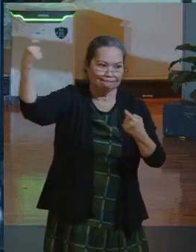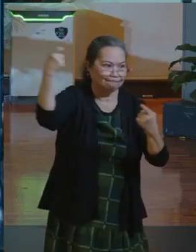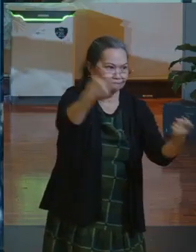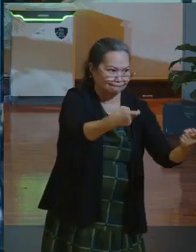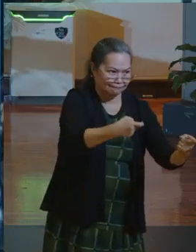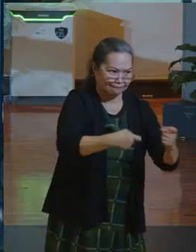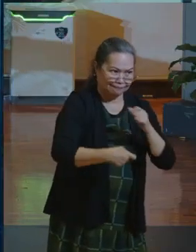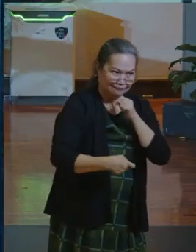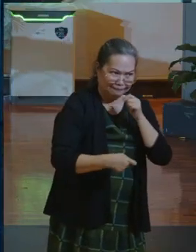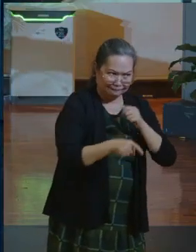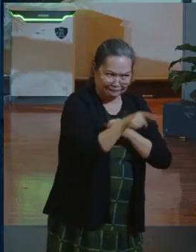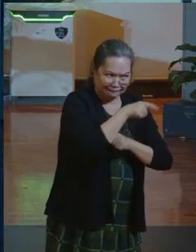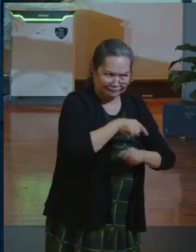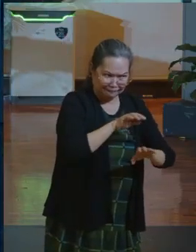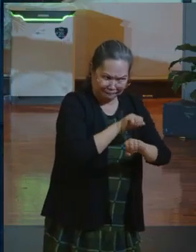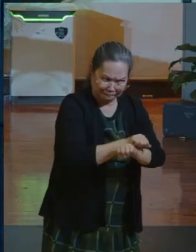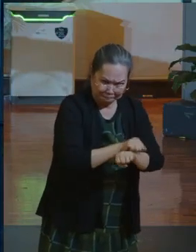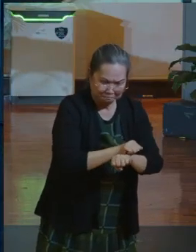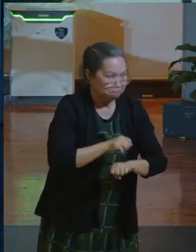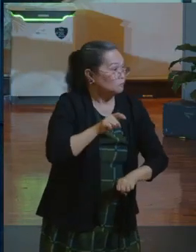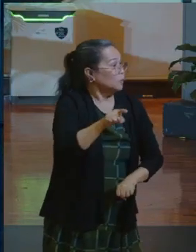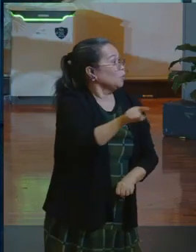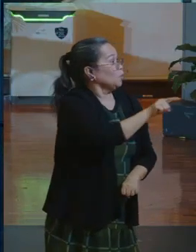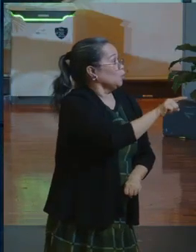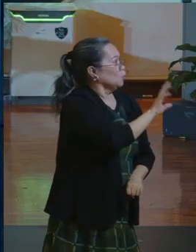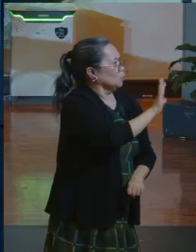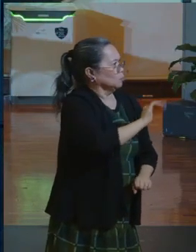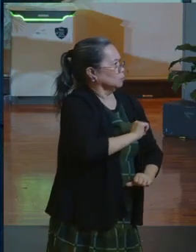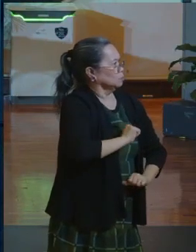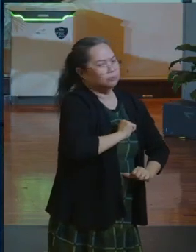of works, lest no man should boast.